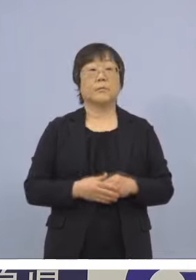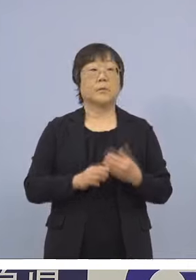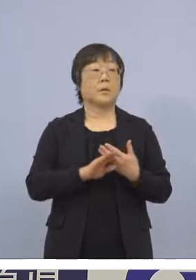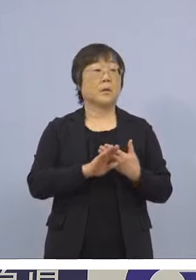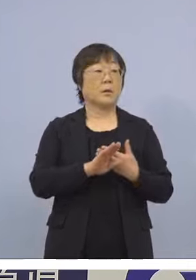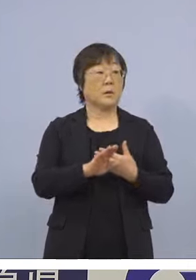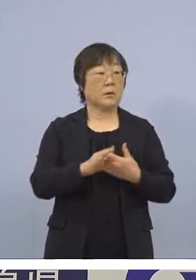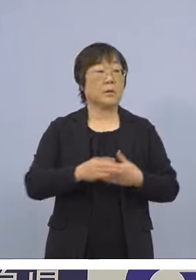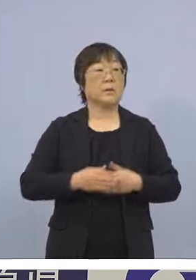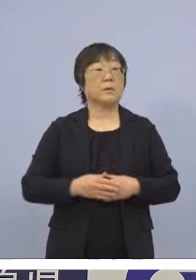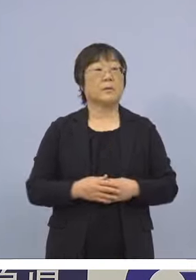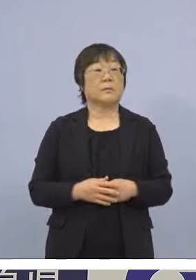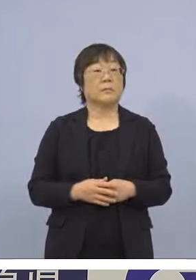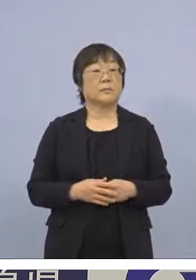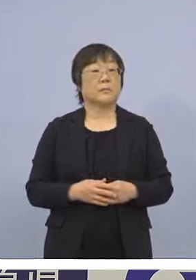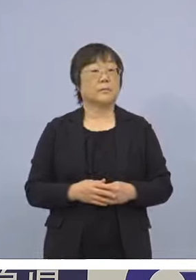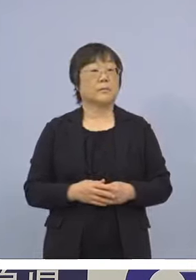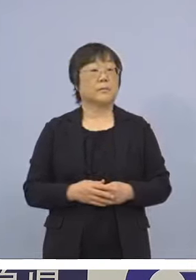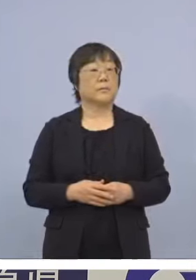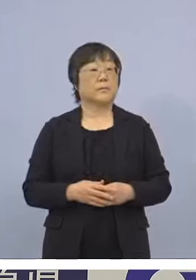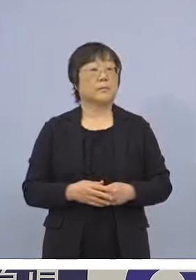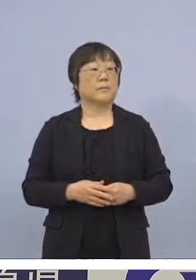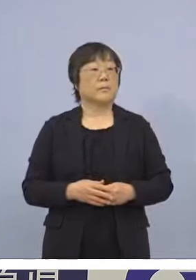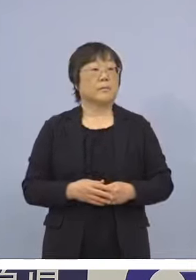に質問のある者はよろしくお願いいたします。